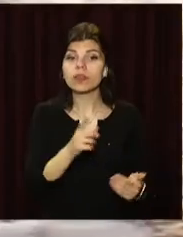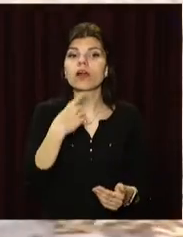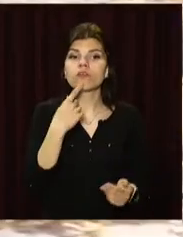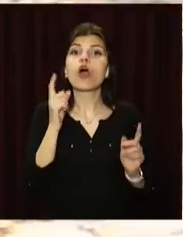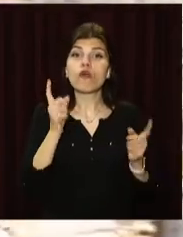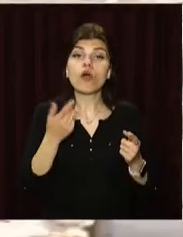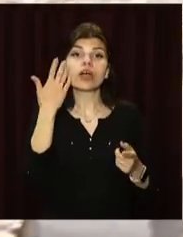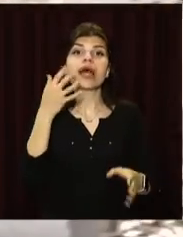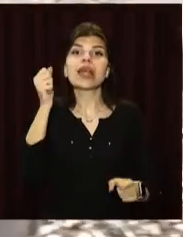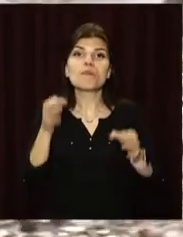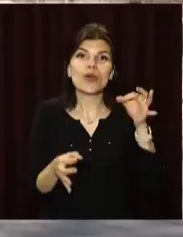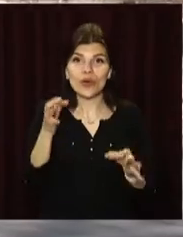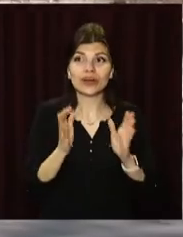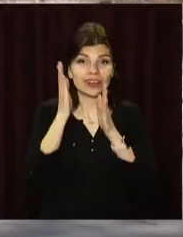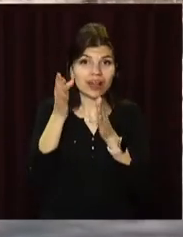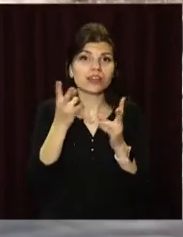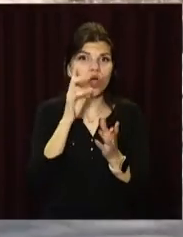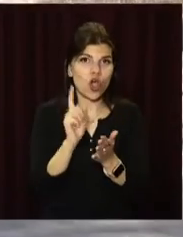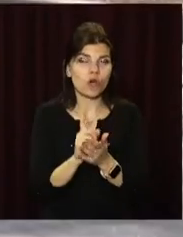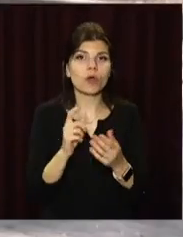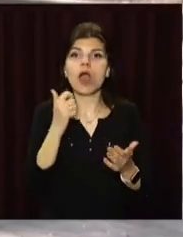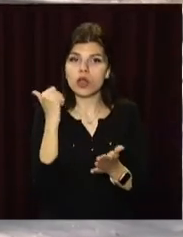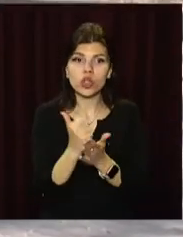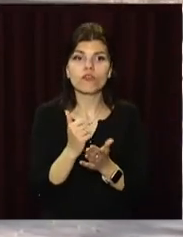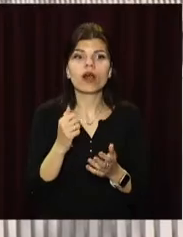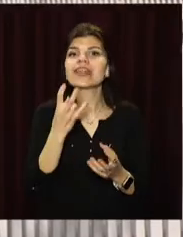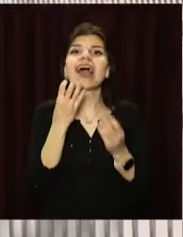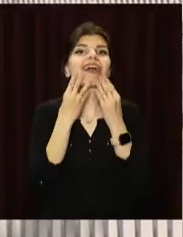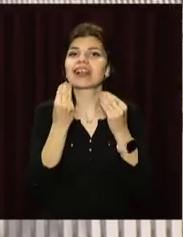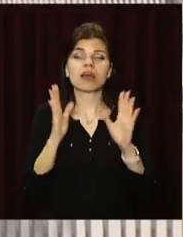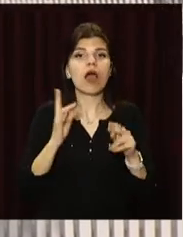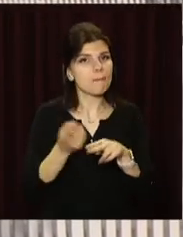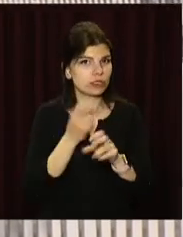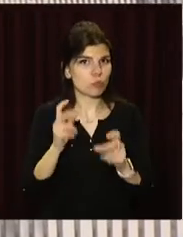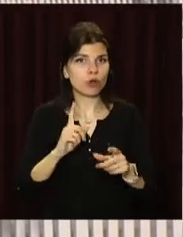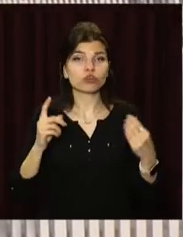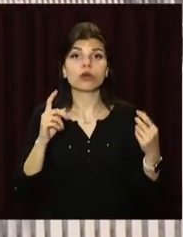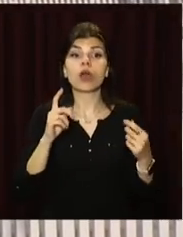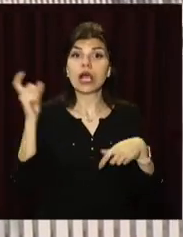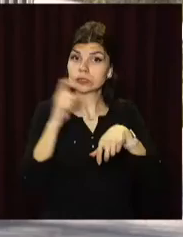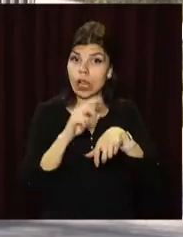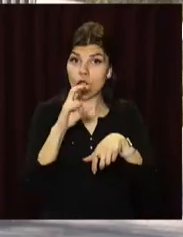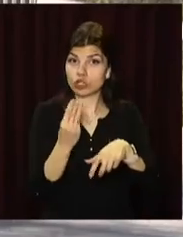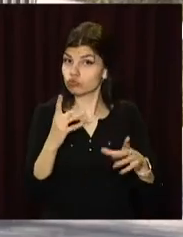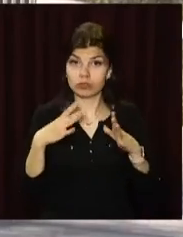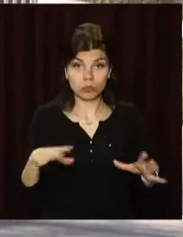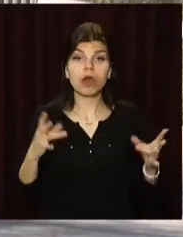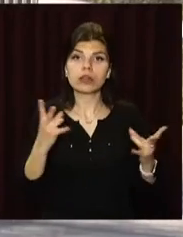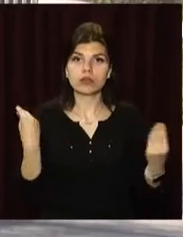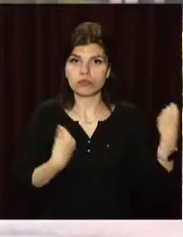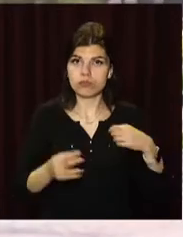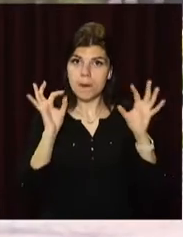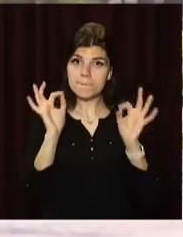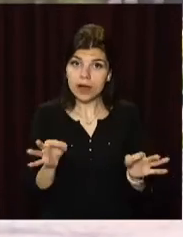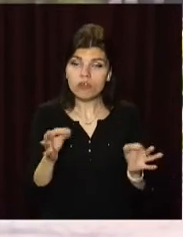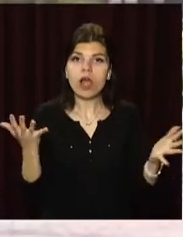правильну екіпіровку, радять фахівці. Кажуть, головне не краса, а безпека. Тому, щоб уникнути укусу кліща, треба підібрати